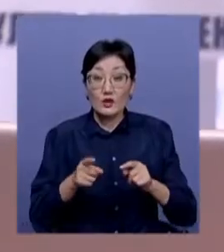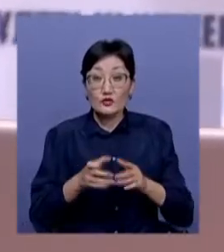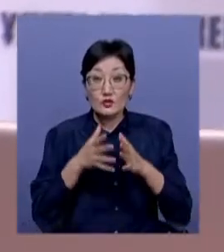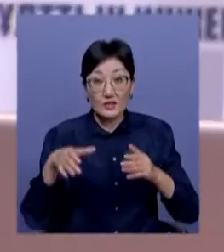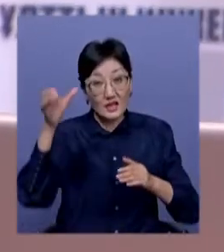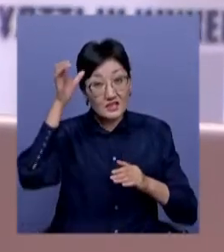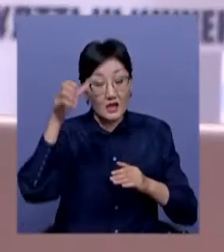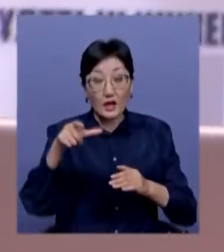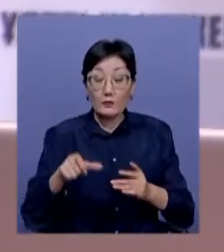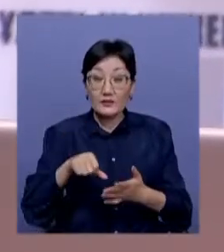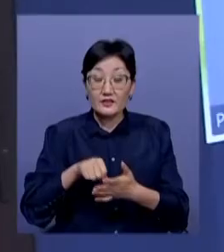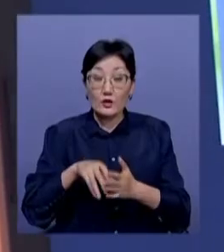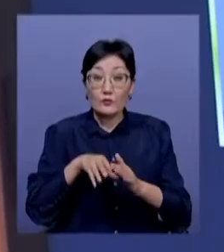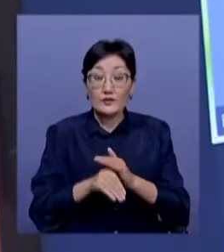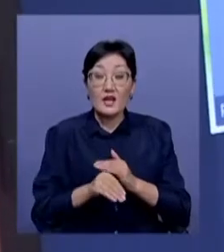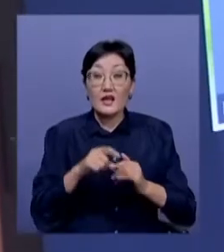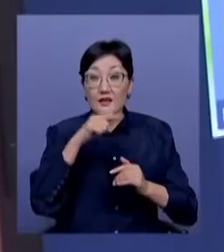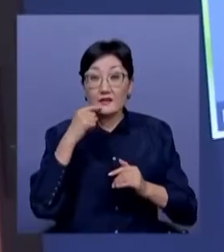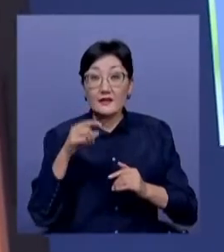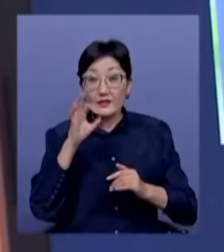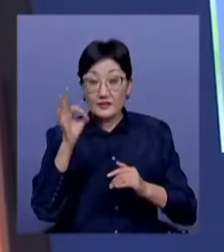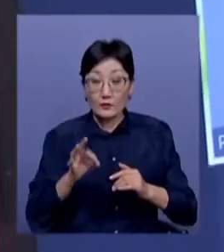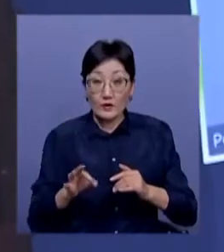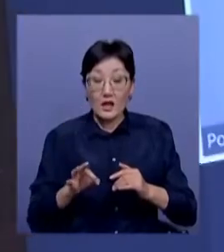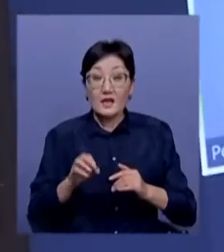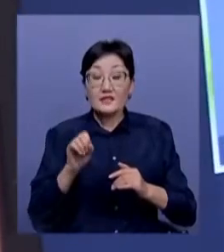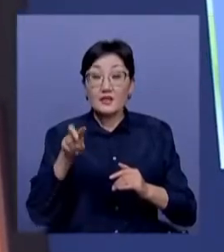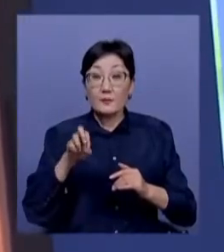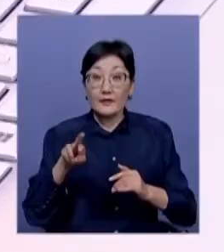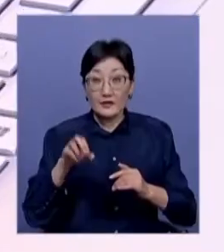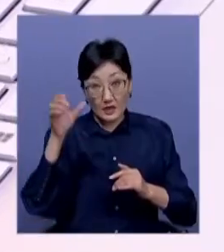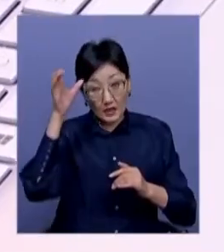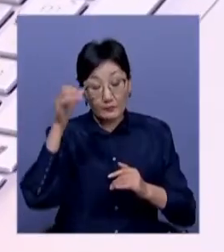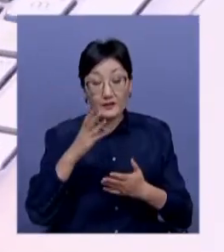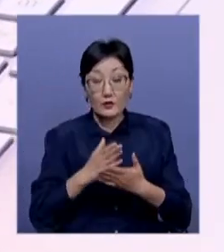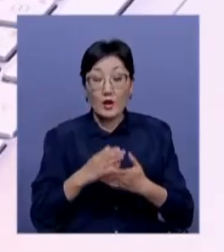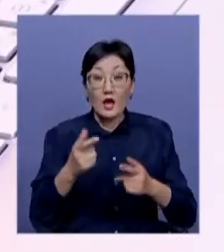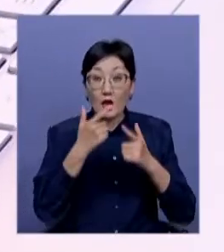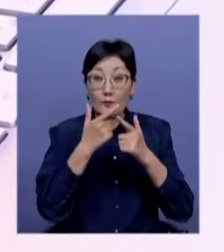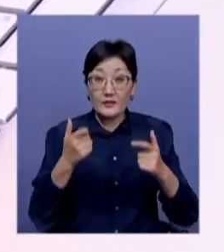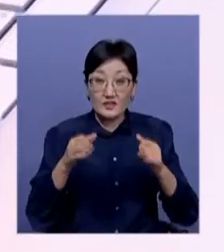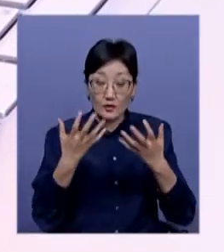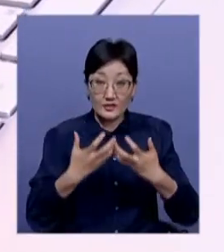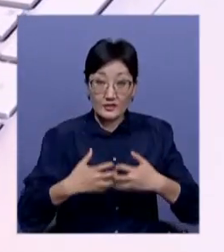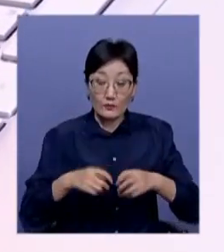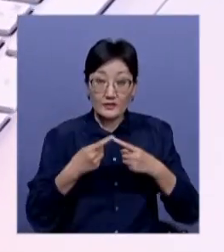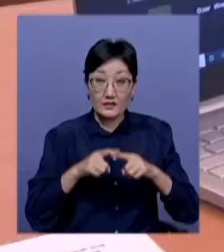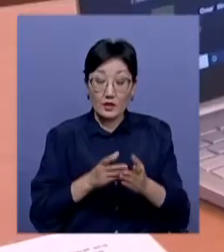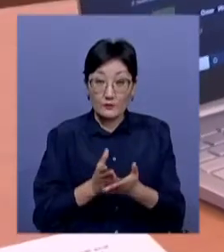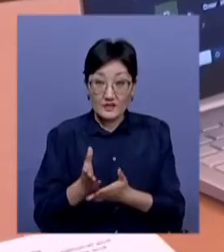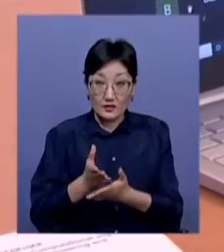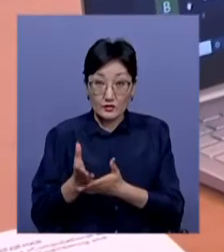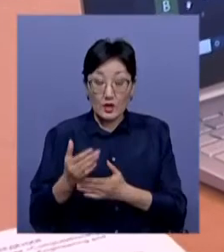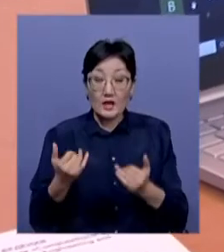астам ғалым қатысқан. Олардың ішінде Ресей, Германия, сербиялық ғалымдар да бар. Олар ақпараттық және есептеу технологиясы